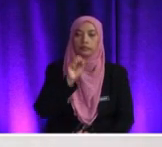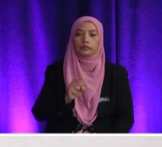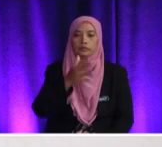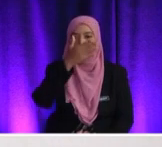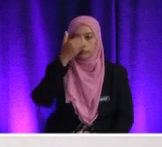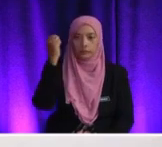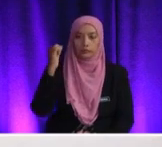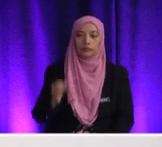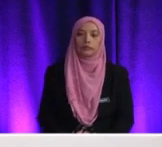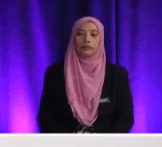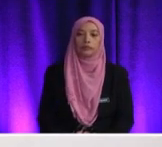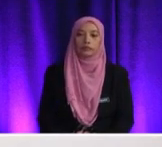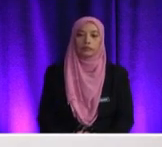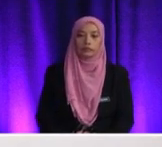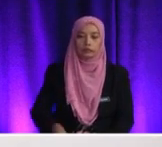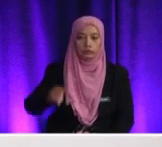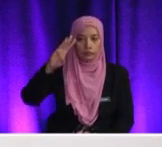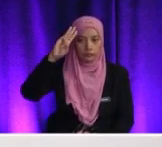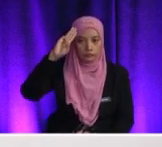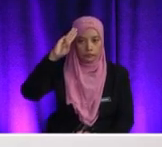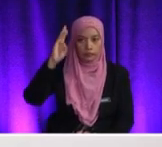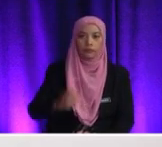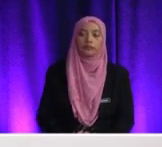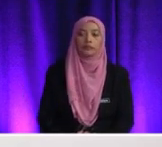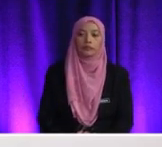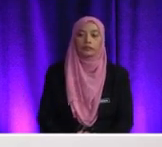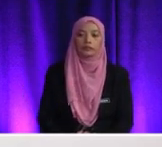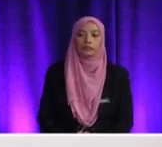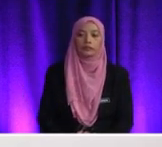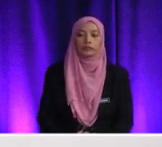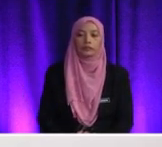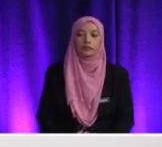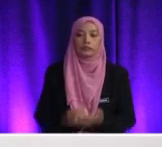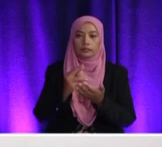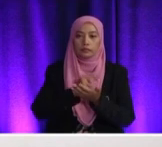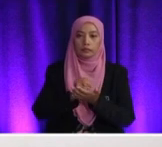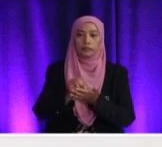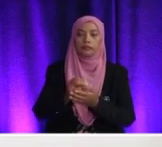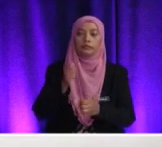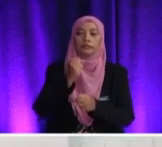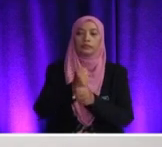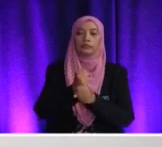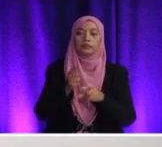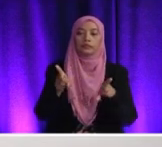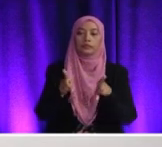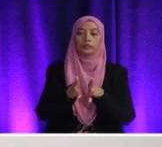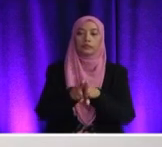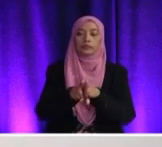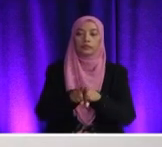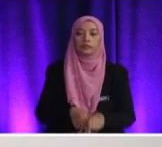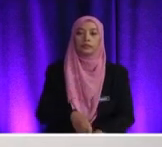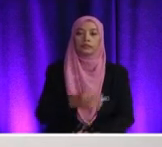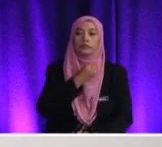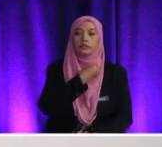seperti penangkap beri ke boleh belajar Berdikari dan menutup menunjukkan nilai kerjasama dalam pasukan mereka juga dilatih